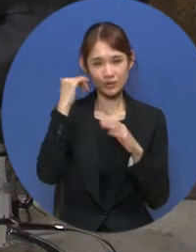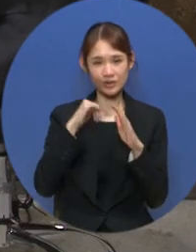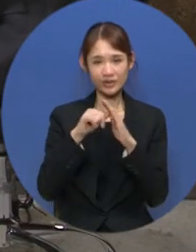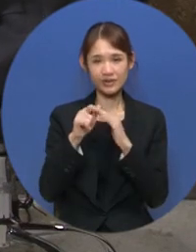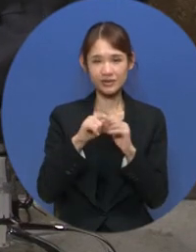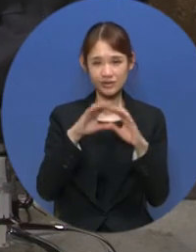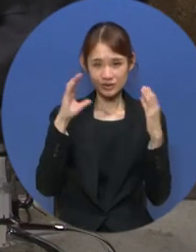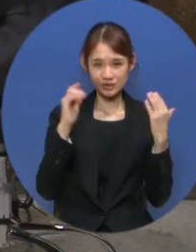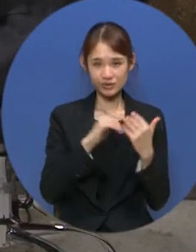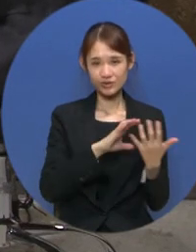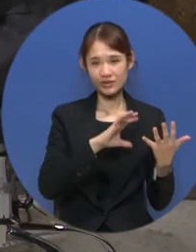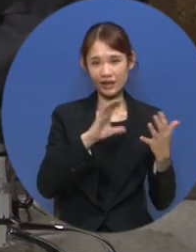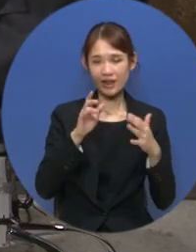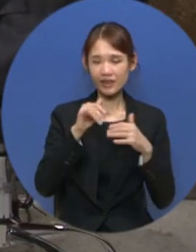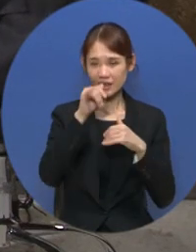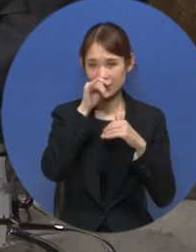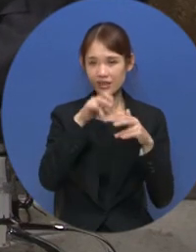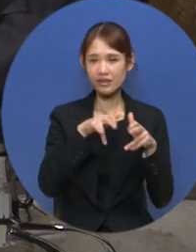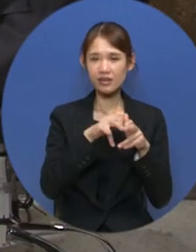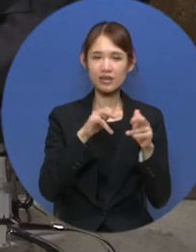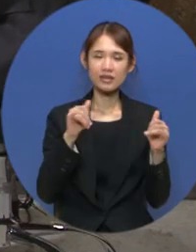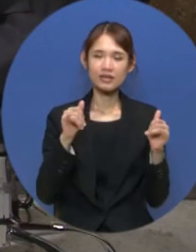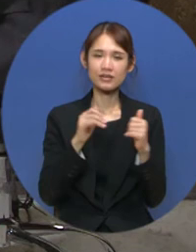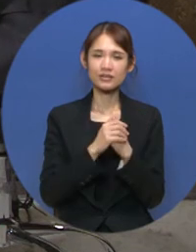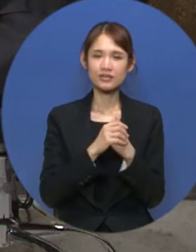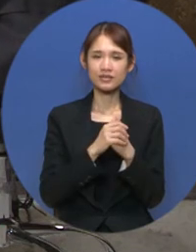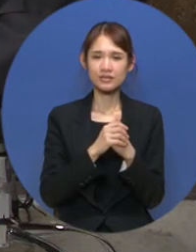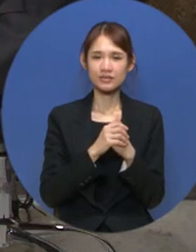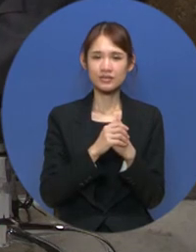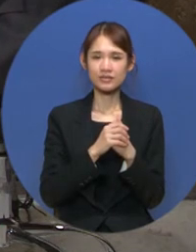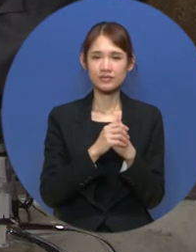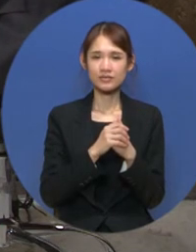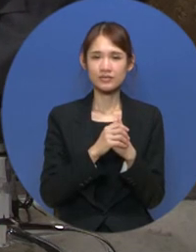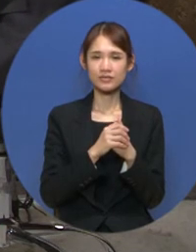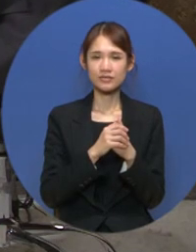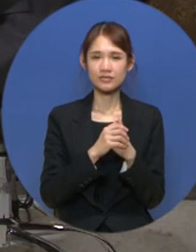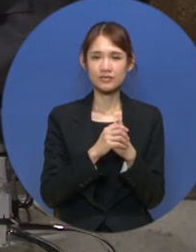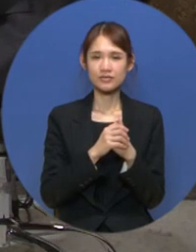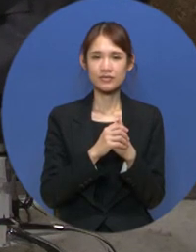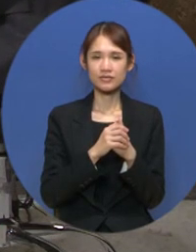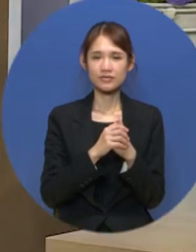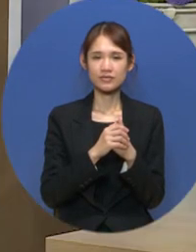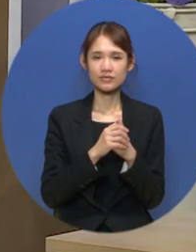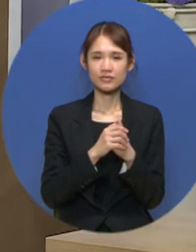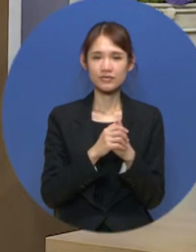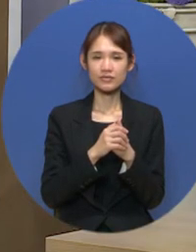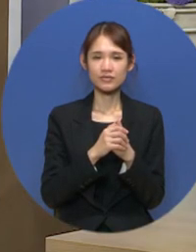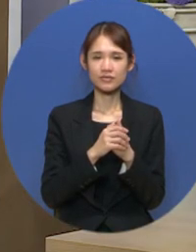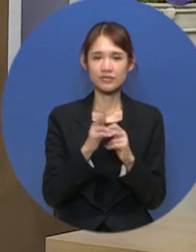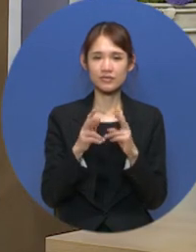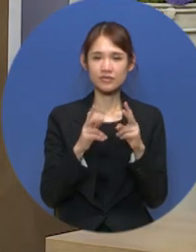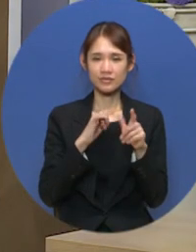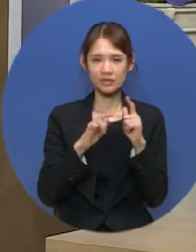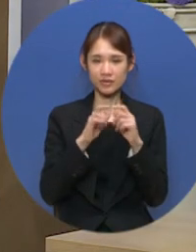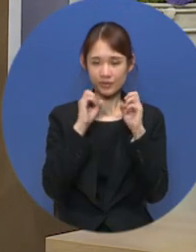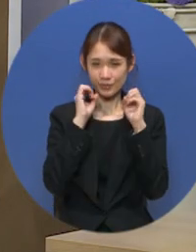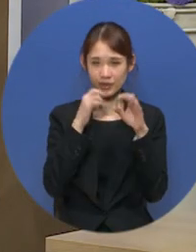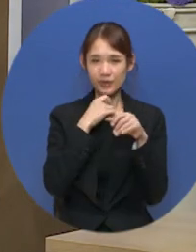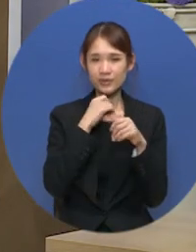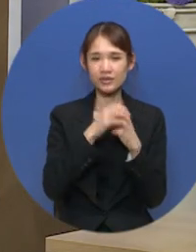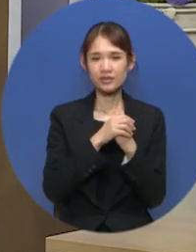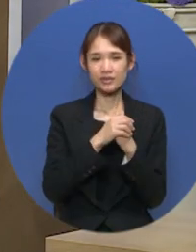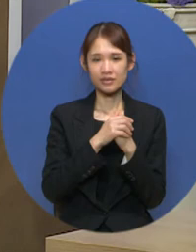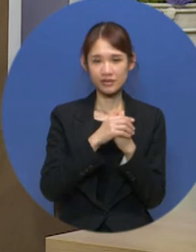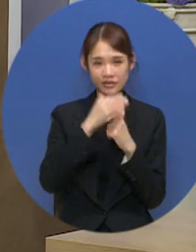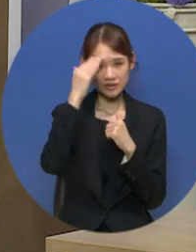대표로 네, 이 전 세계에 있는 또 그 장애인 당사자분들께도 이 사업이 또 널리 알려질 수도 있는 거니까요.